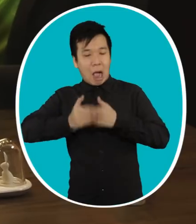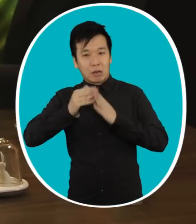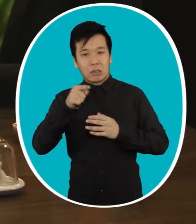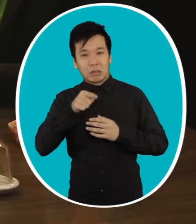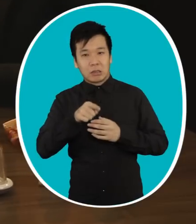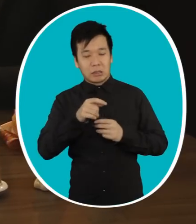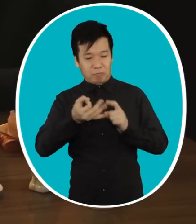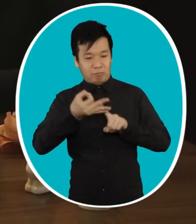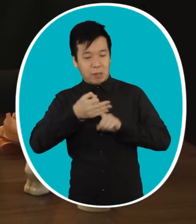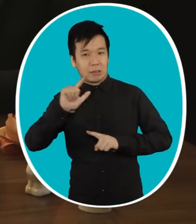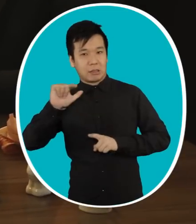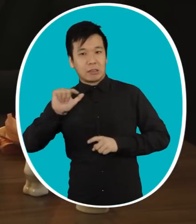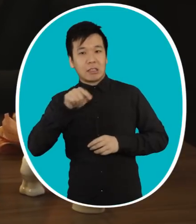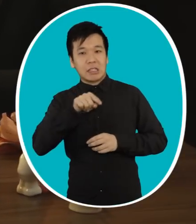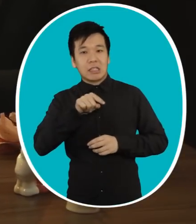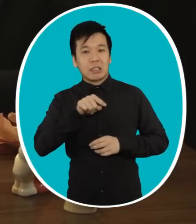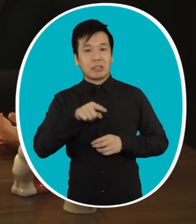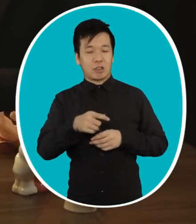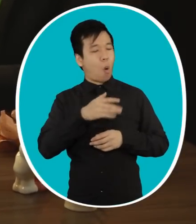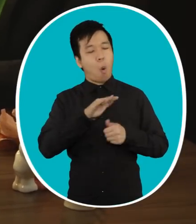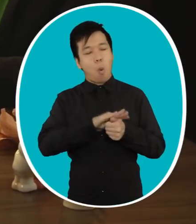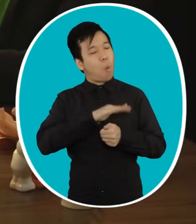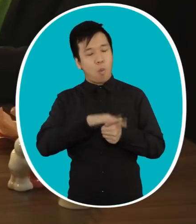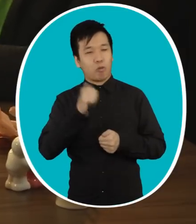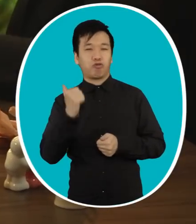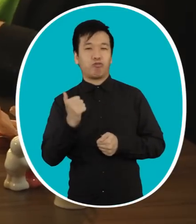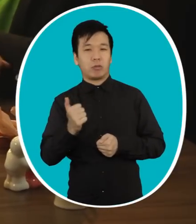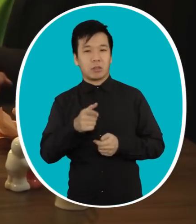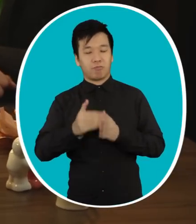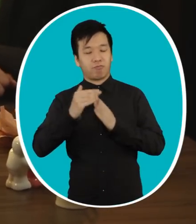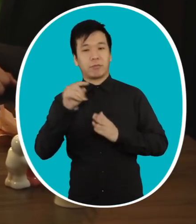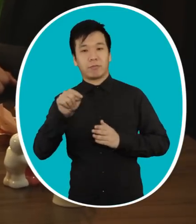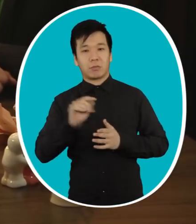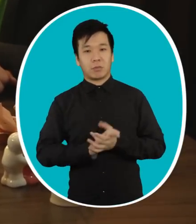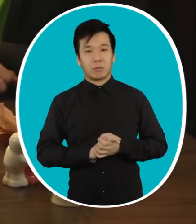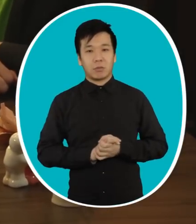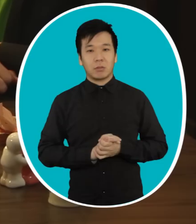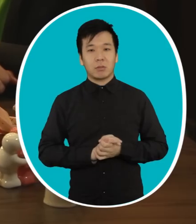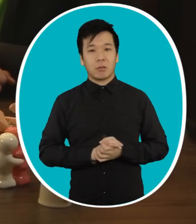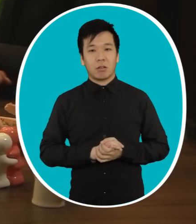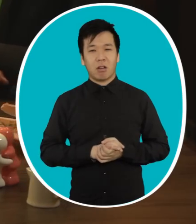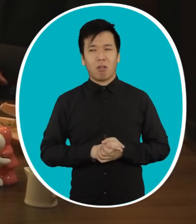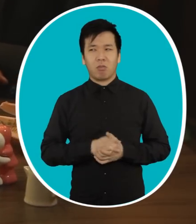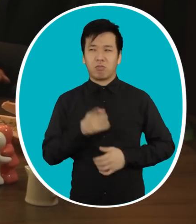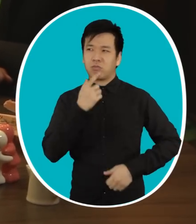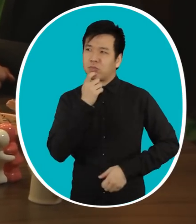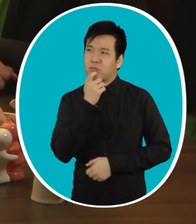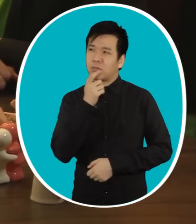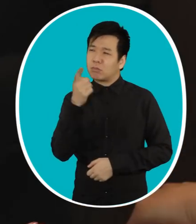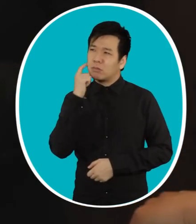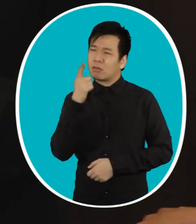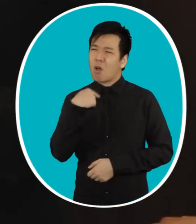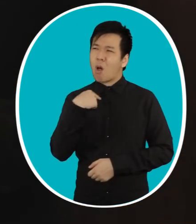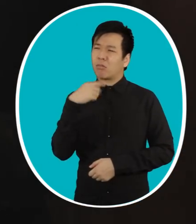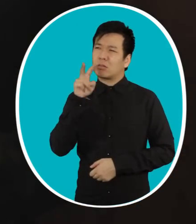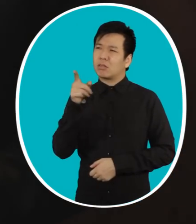這個就係陳敏芝啦，我覺得佢好乖嘅。 哦，陳敏芝， 你知邊個陳敏芝啊？ 我一見到